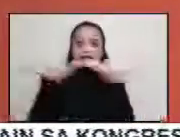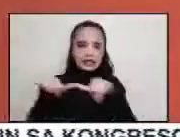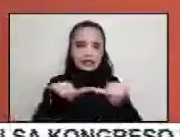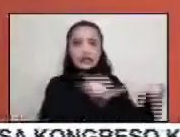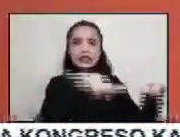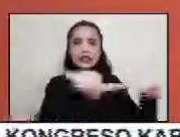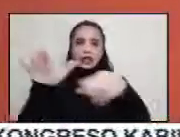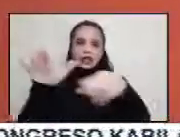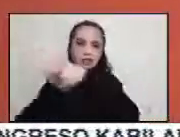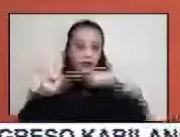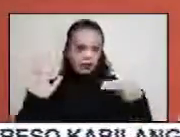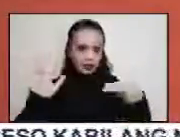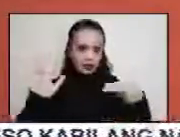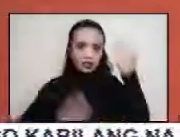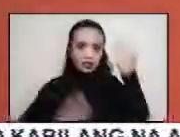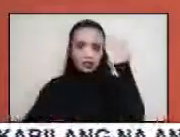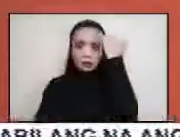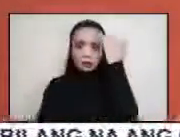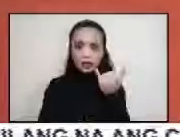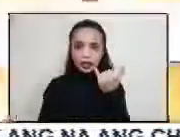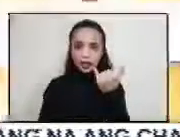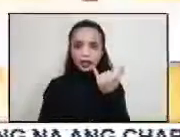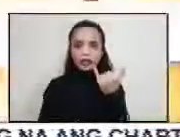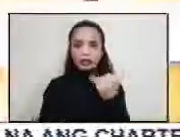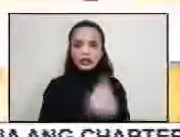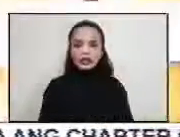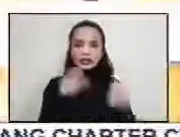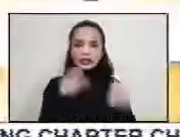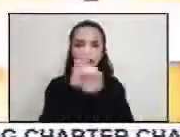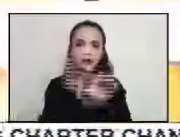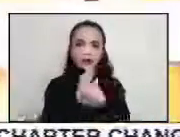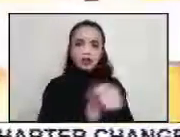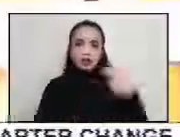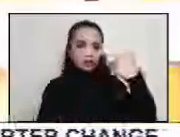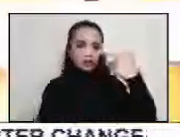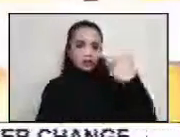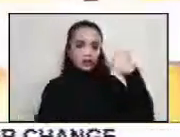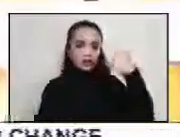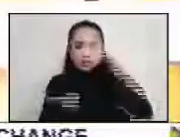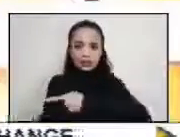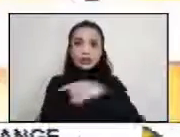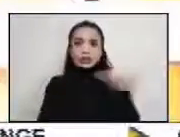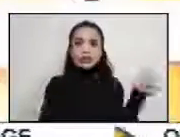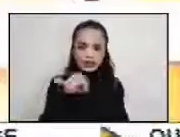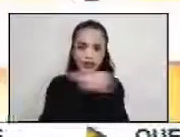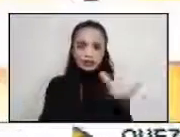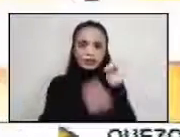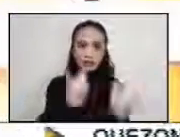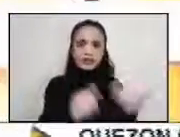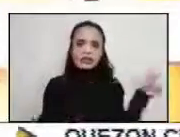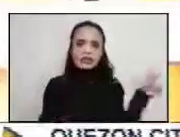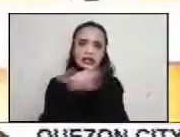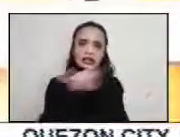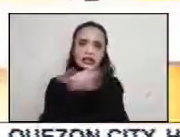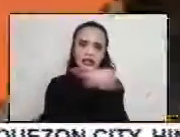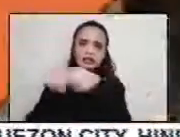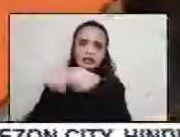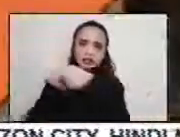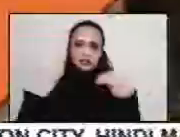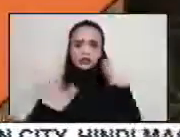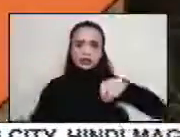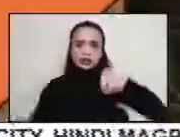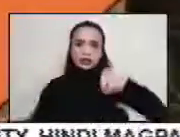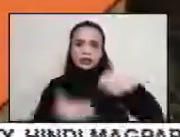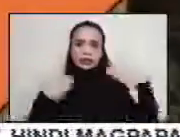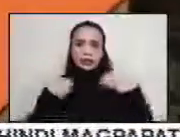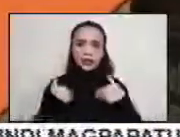yung antibodies mo. Sa tupapa yata, si Pope Francis sa Pfizer, BioNTech sa kanila dun sa Vatican. Okay. Balita naman po mula sa